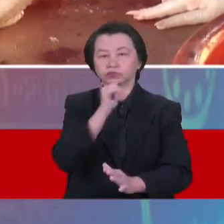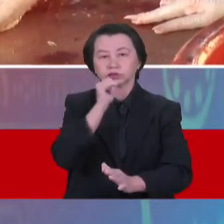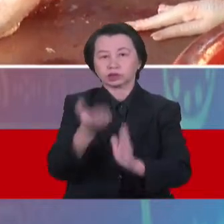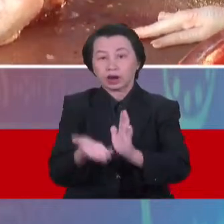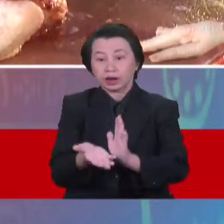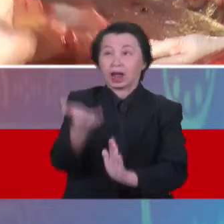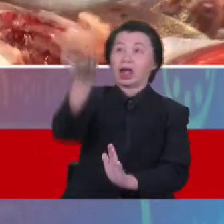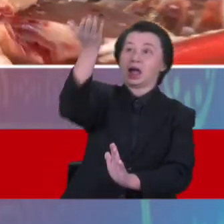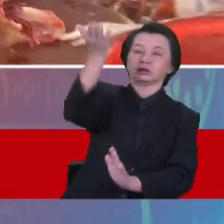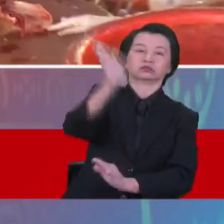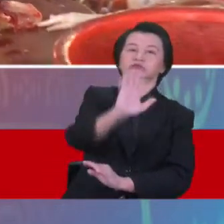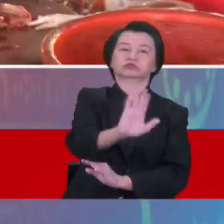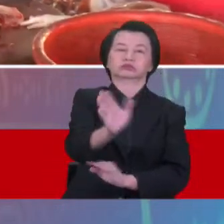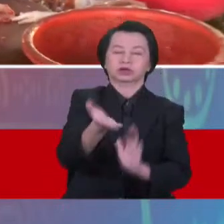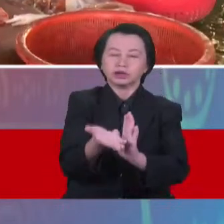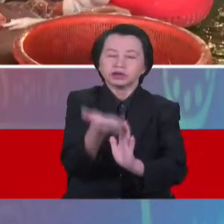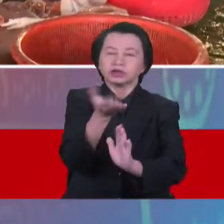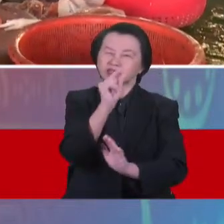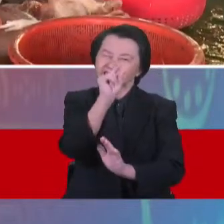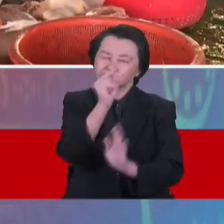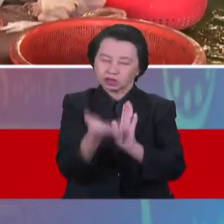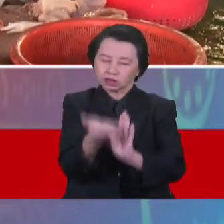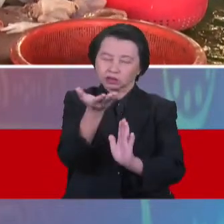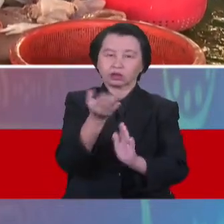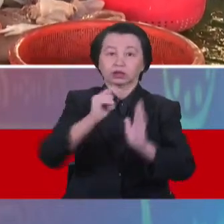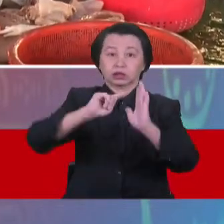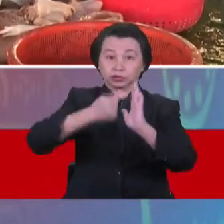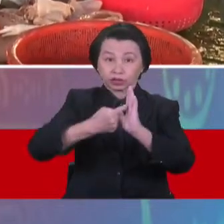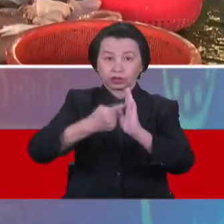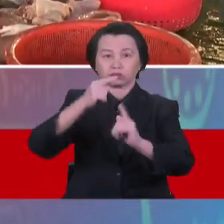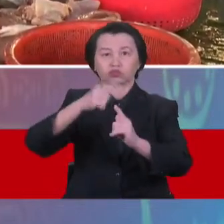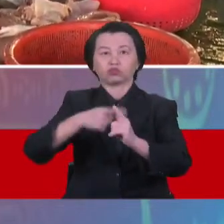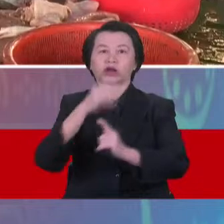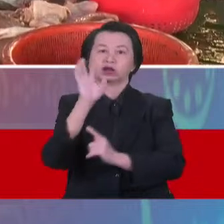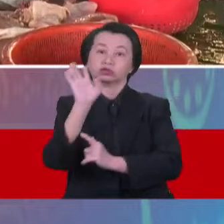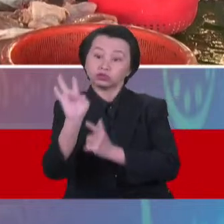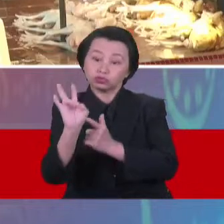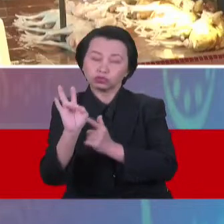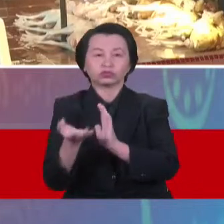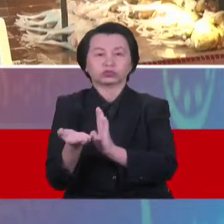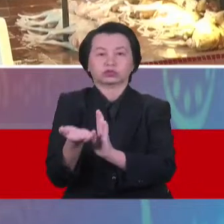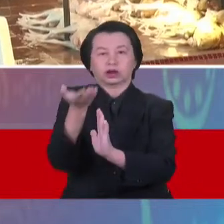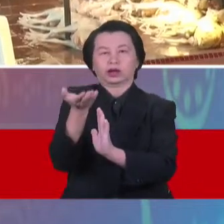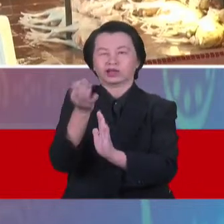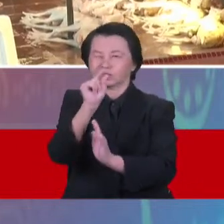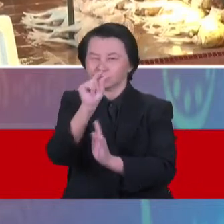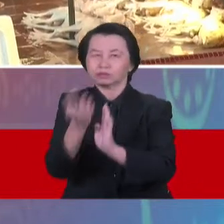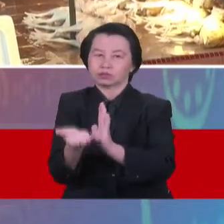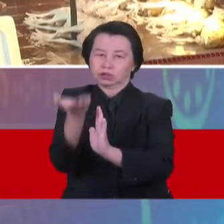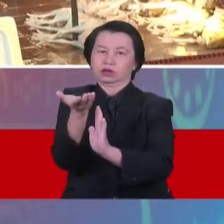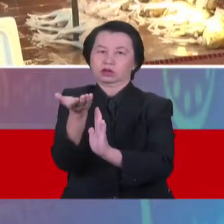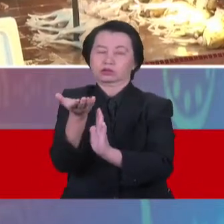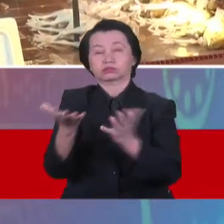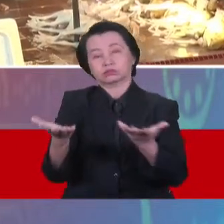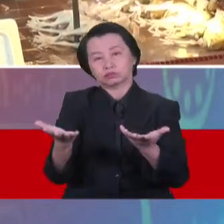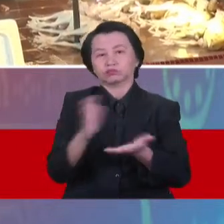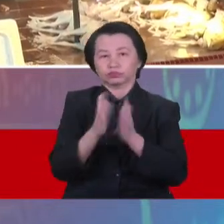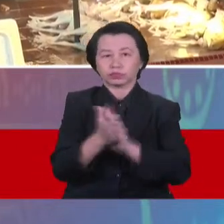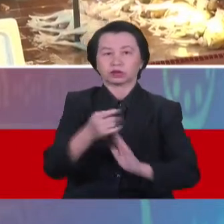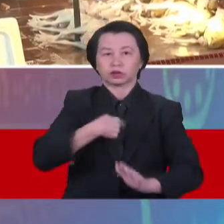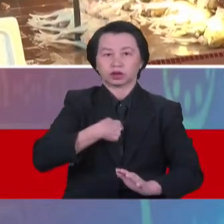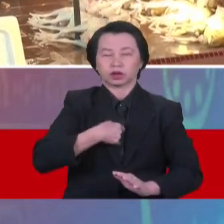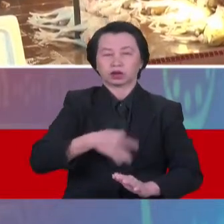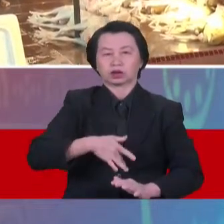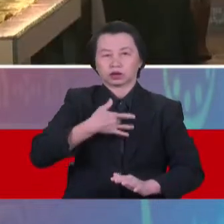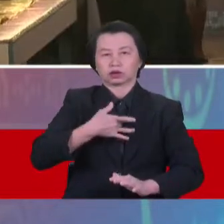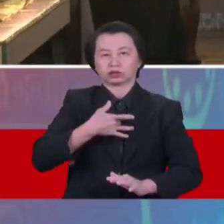mendadak, ya, bulan Julai ini harga ayam. Jadi saya rasa libat